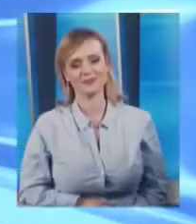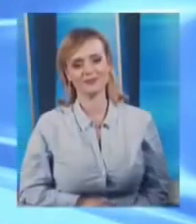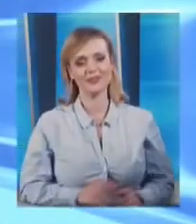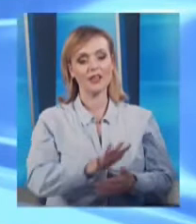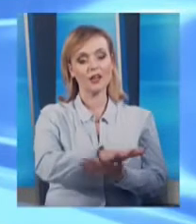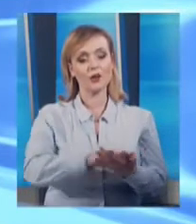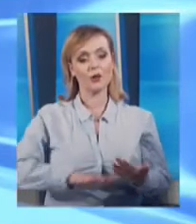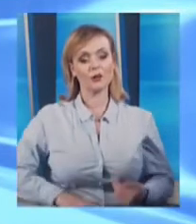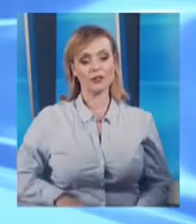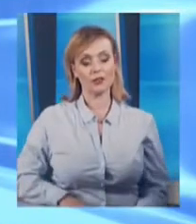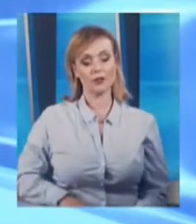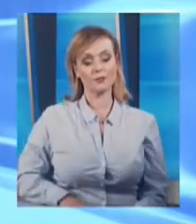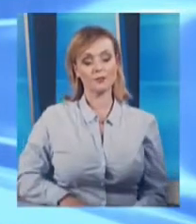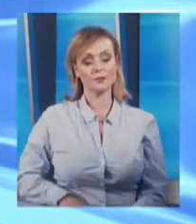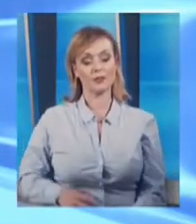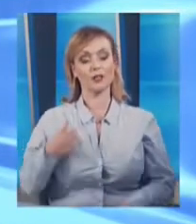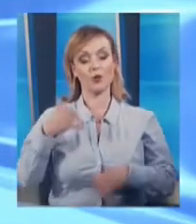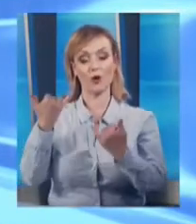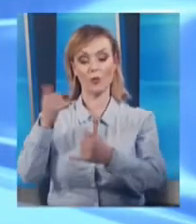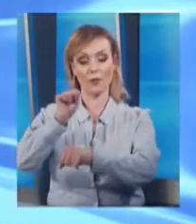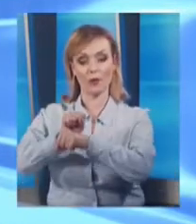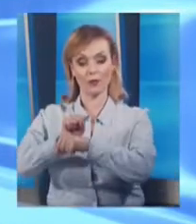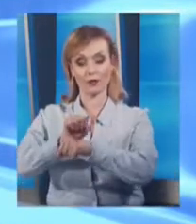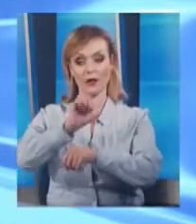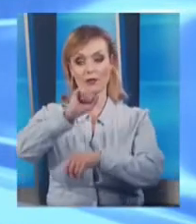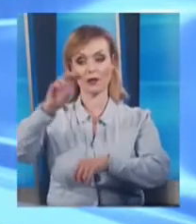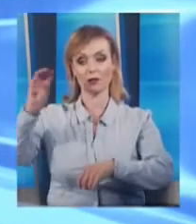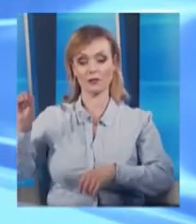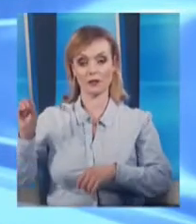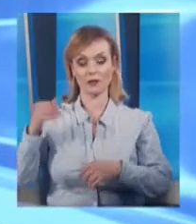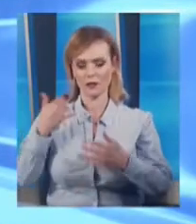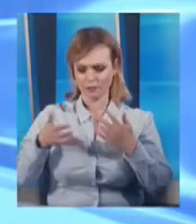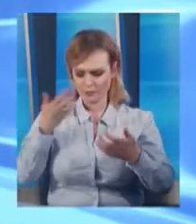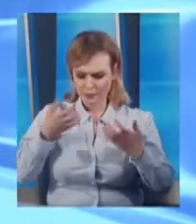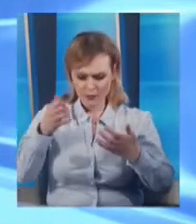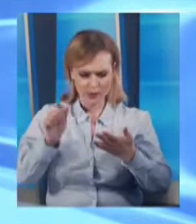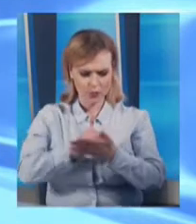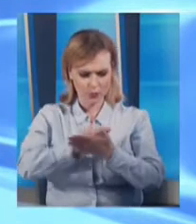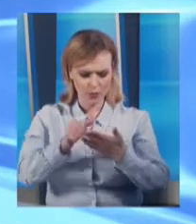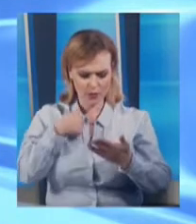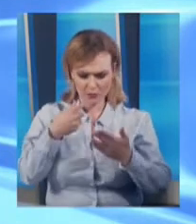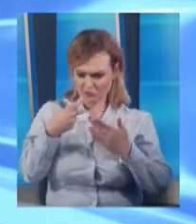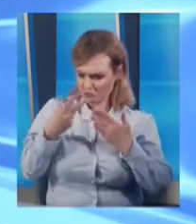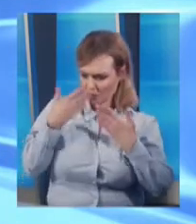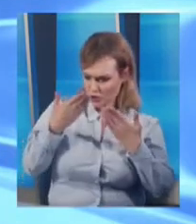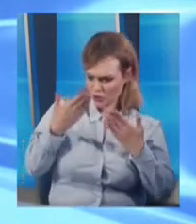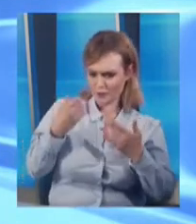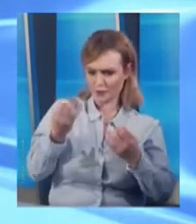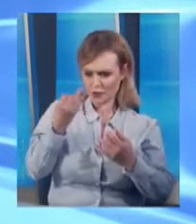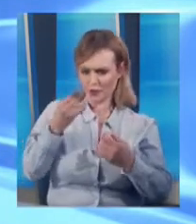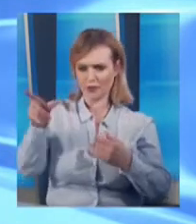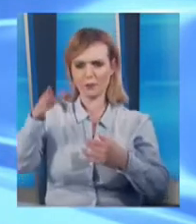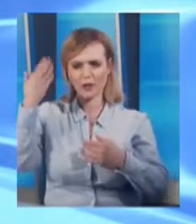Continuăm. Mă opresc la domnul Năstase, pentru că astăzi când făceam documentare am găsit o declarație a dumneavoastră. Doamnei Sandu, am să-i